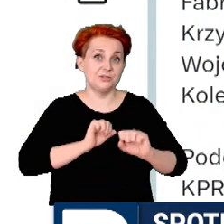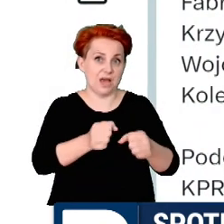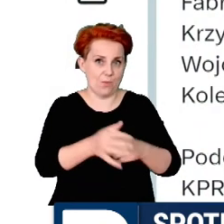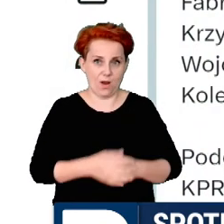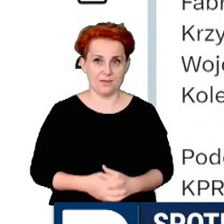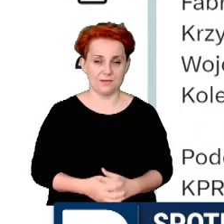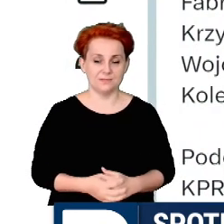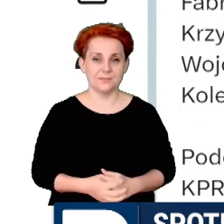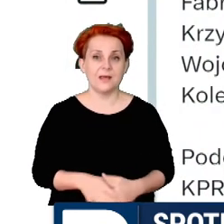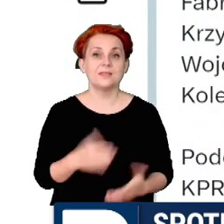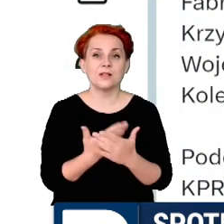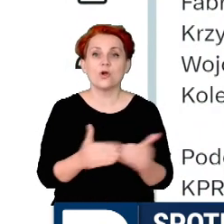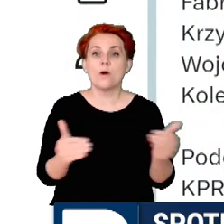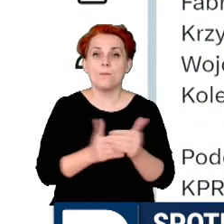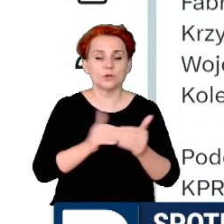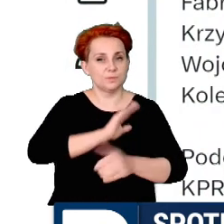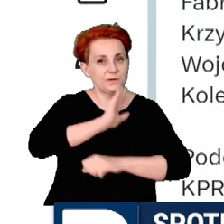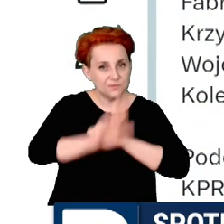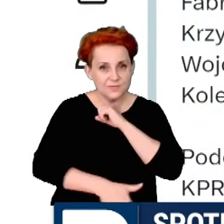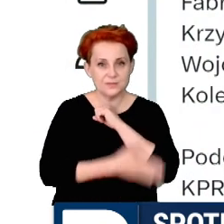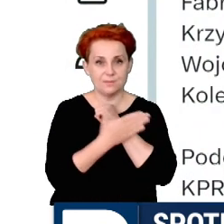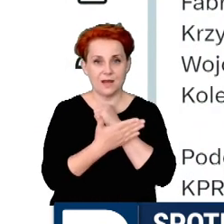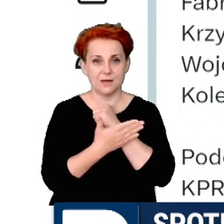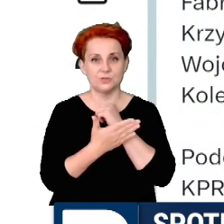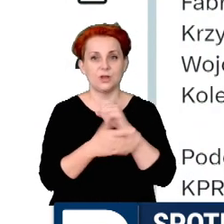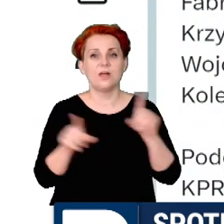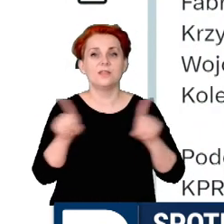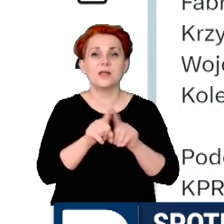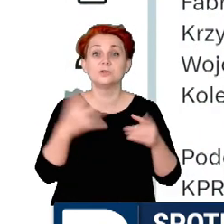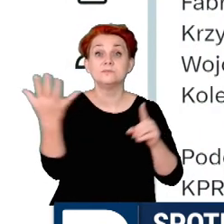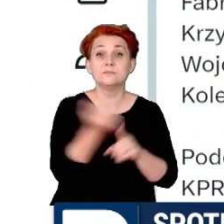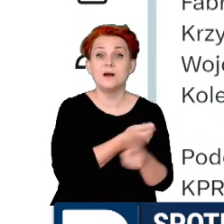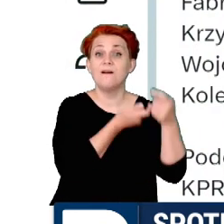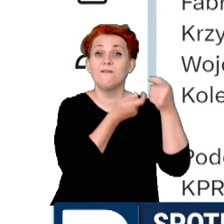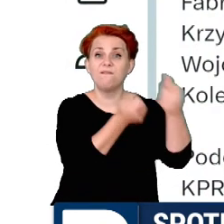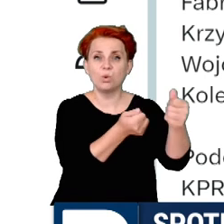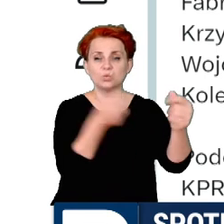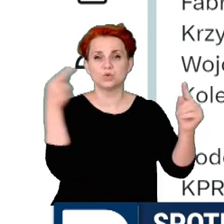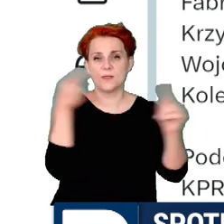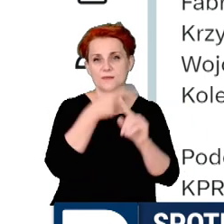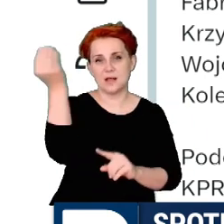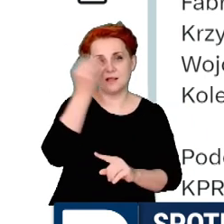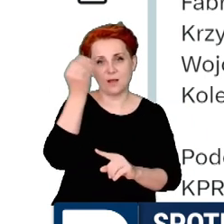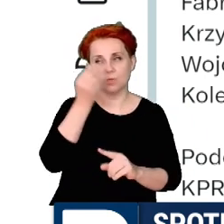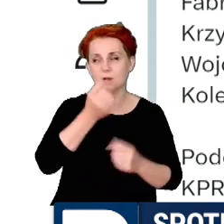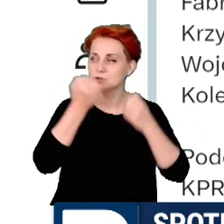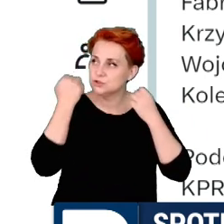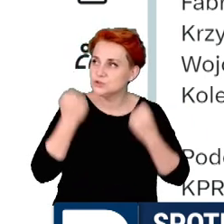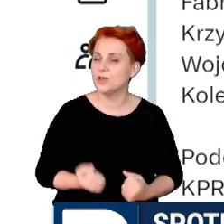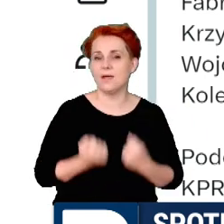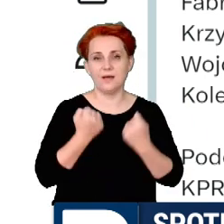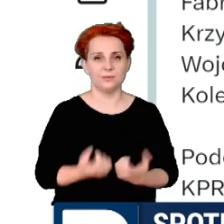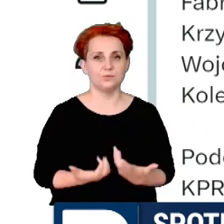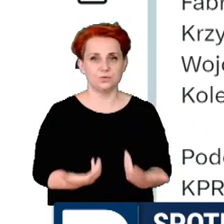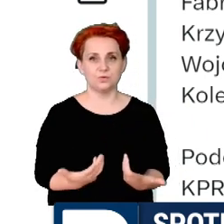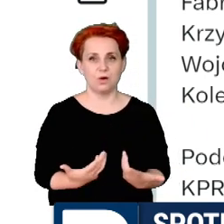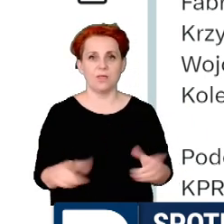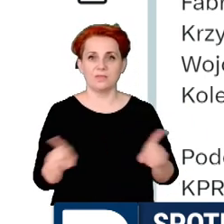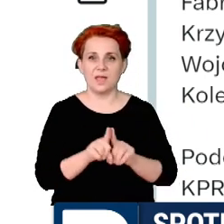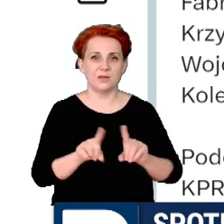tego potrzebują oni wsparcia. Zdobywanie funduszy na naukę jest procesem trudnym. W pewnym sensie całe